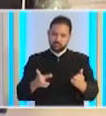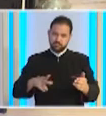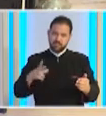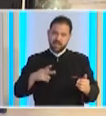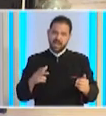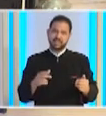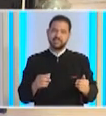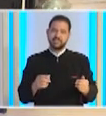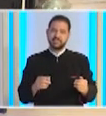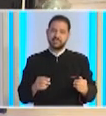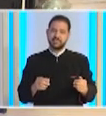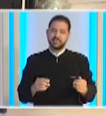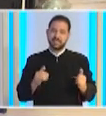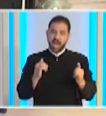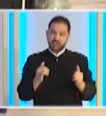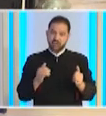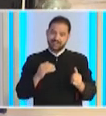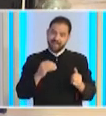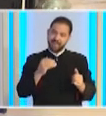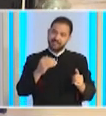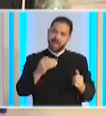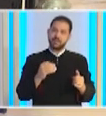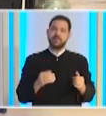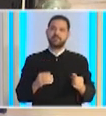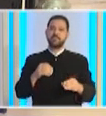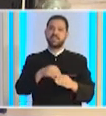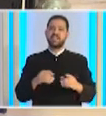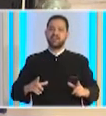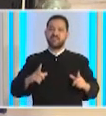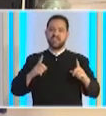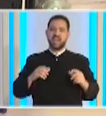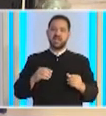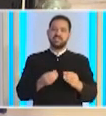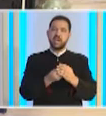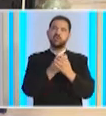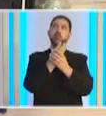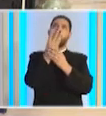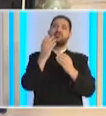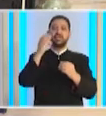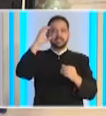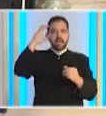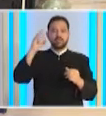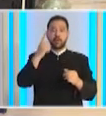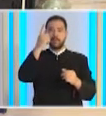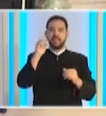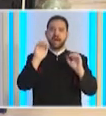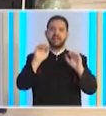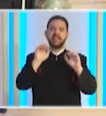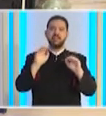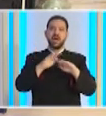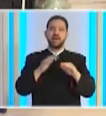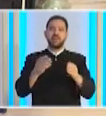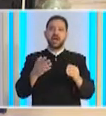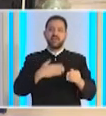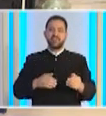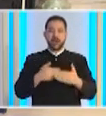sunt caracteristicile acestei schimbări în viața duhovnicească a creștinului. Prima întrebare pe care vreau să